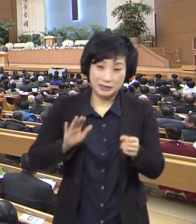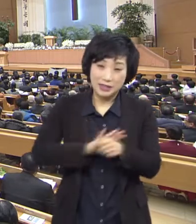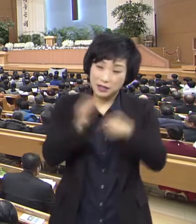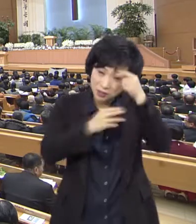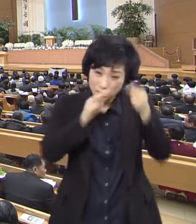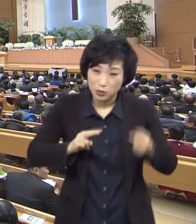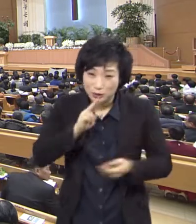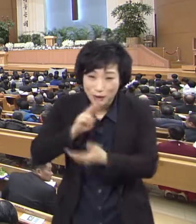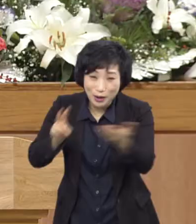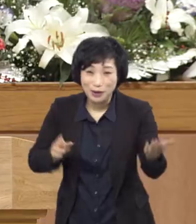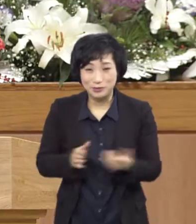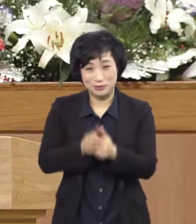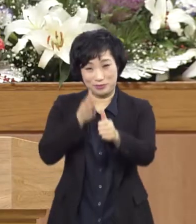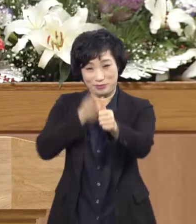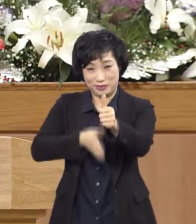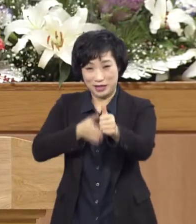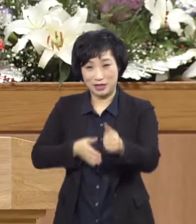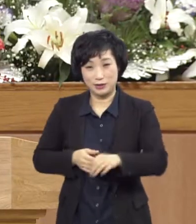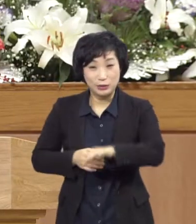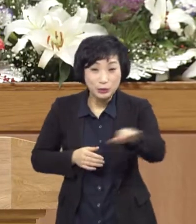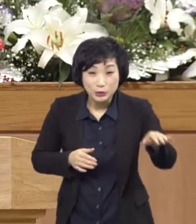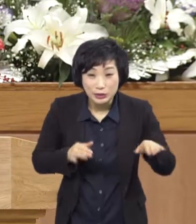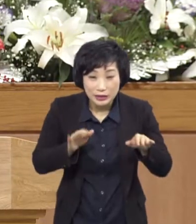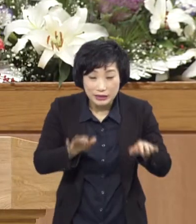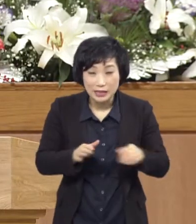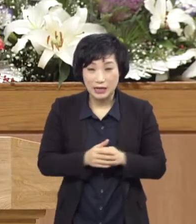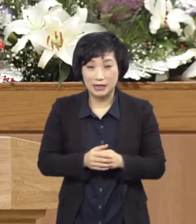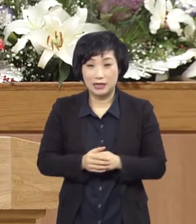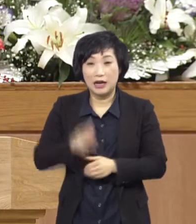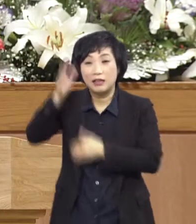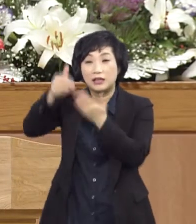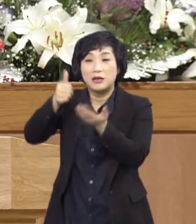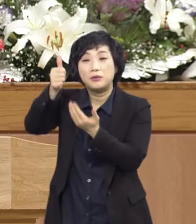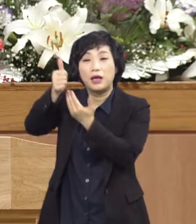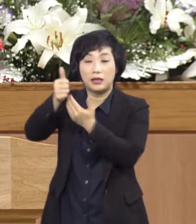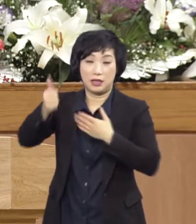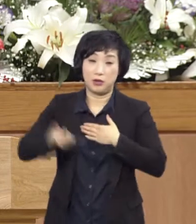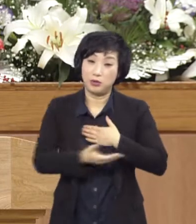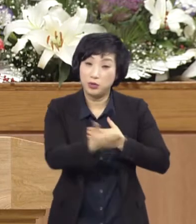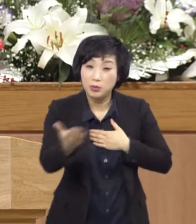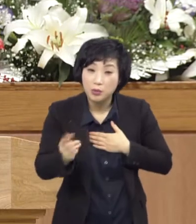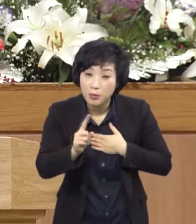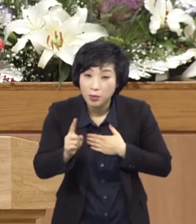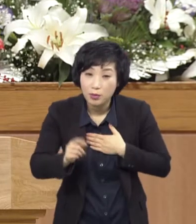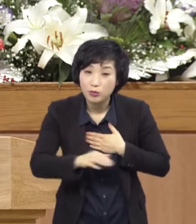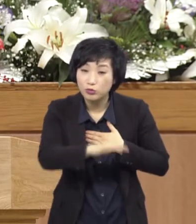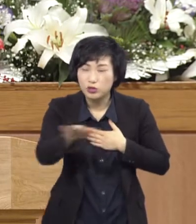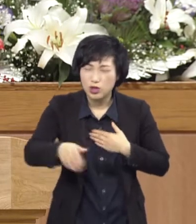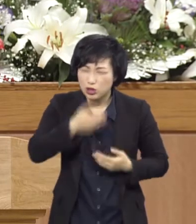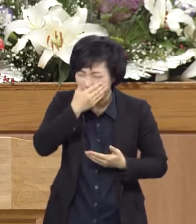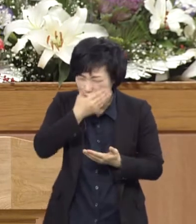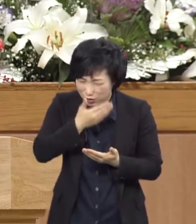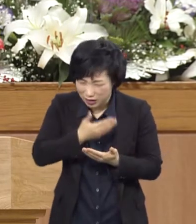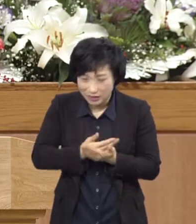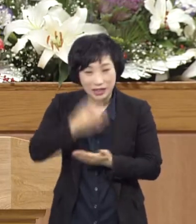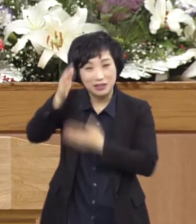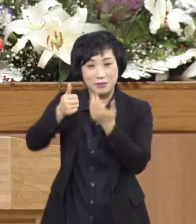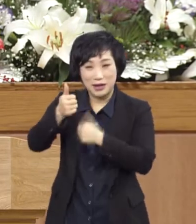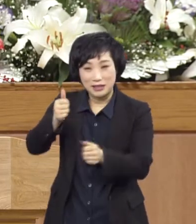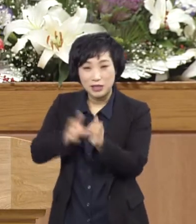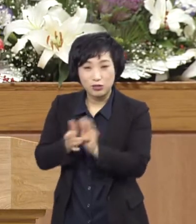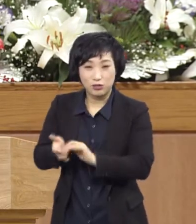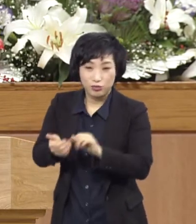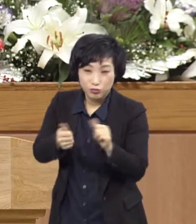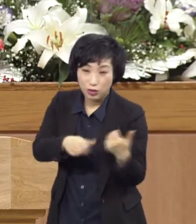간절히 비옵나니 정말 우리는 하나님 앞에 이런 귀한 하나님의 아들을